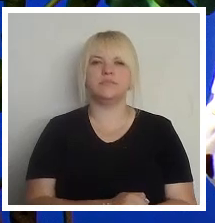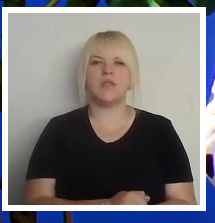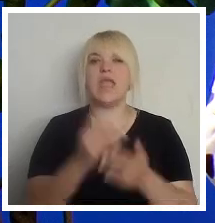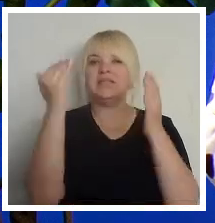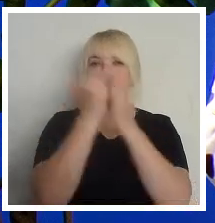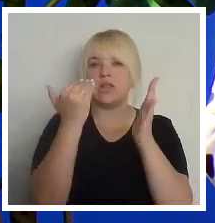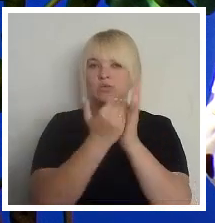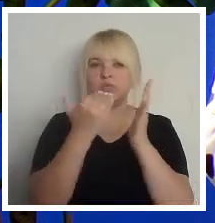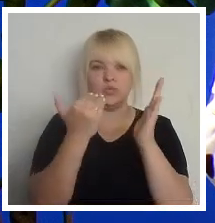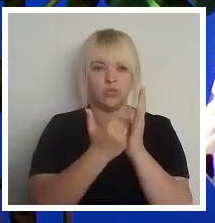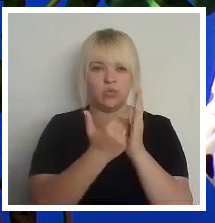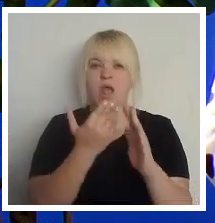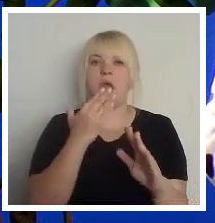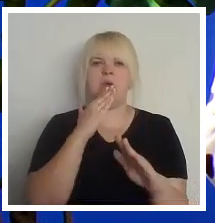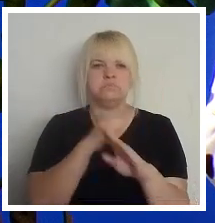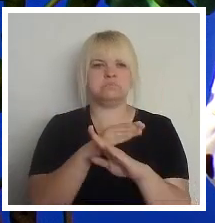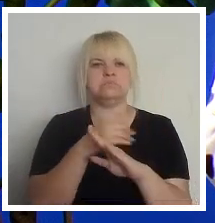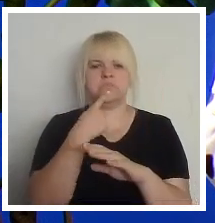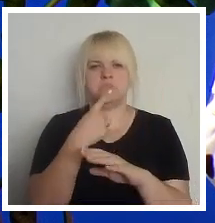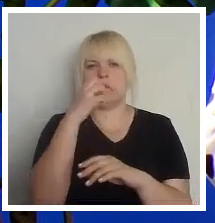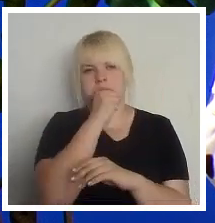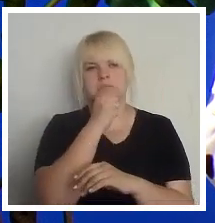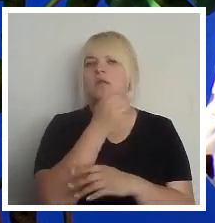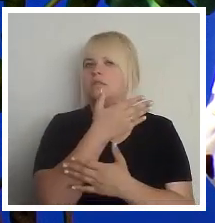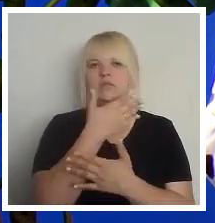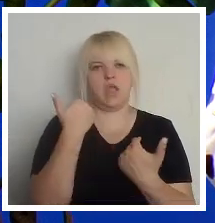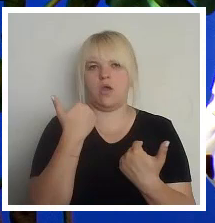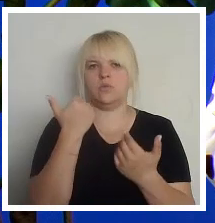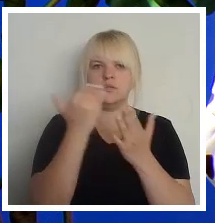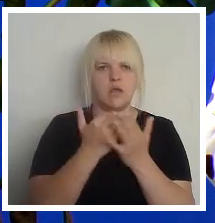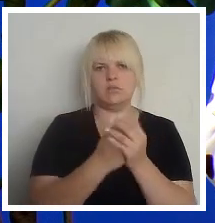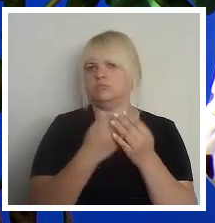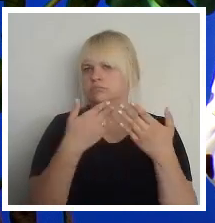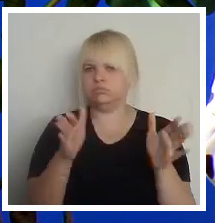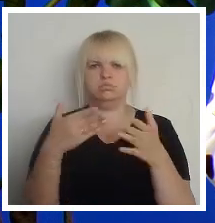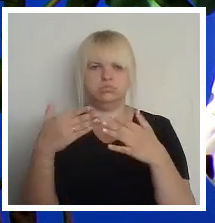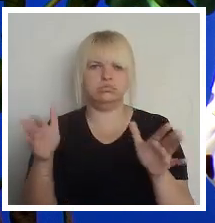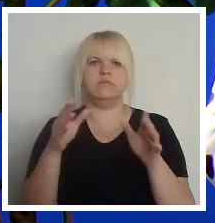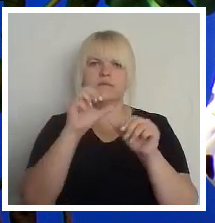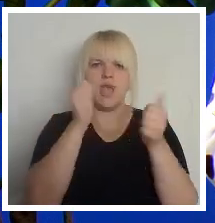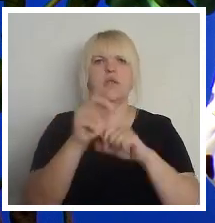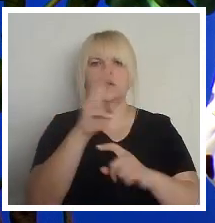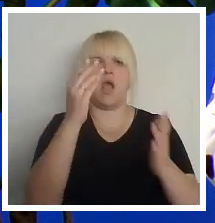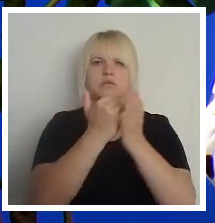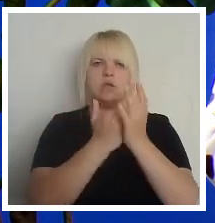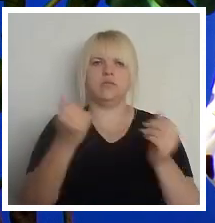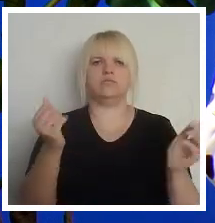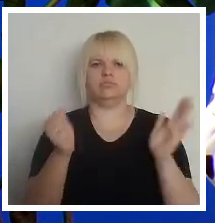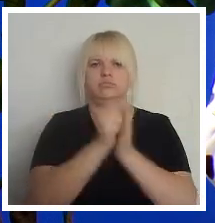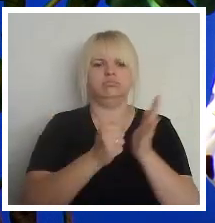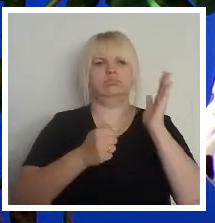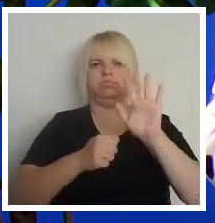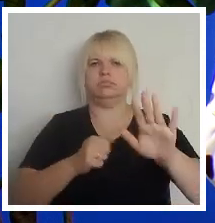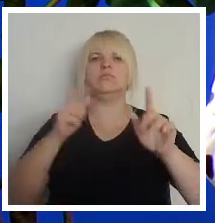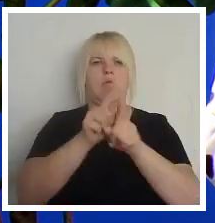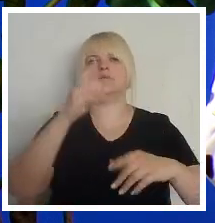satura tabū neeksistē. Ir veidi, kā šo saturu pasniegt un kvalitatīvi. Un viens no